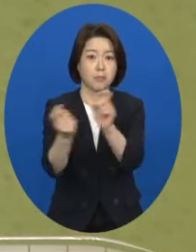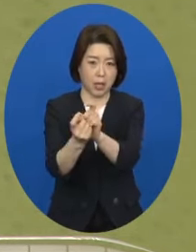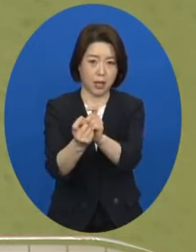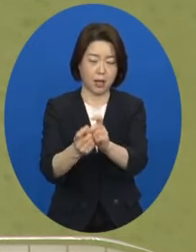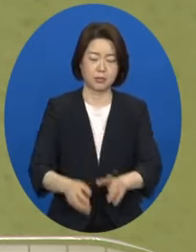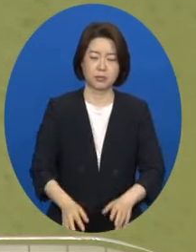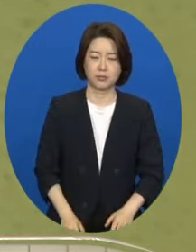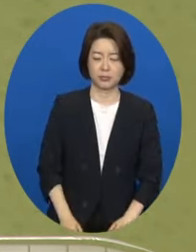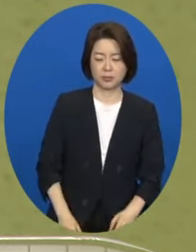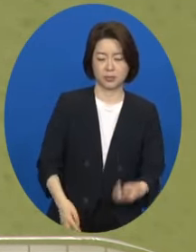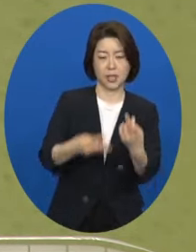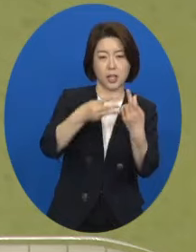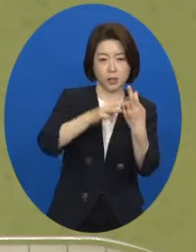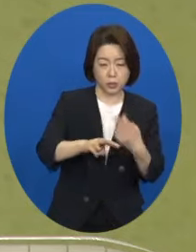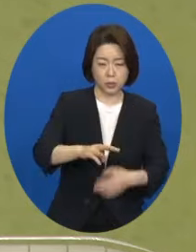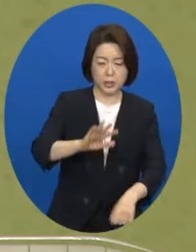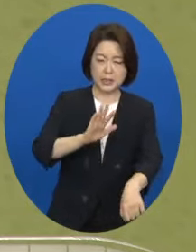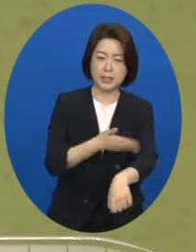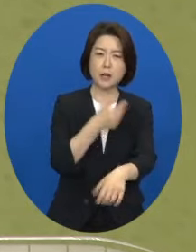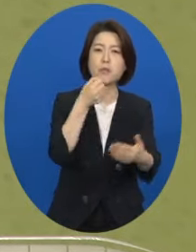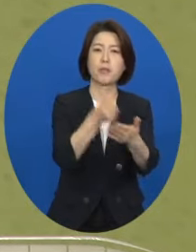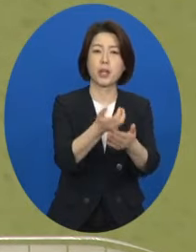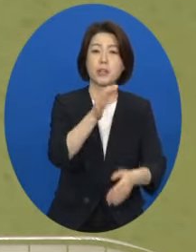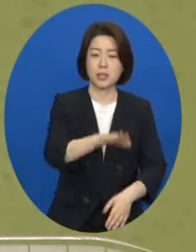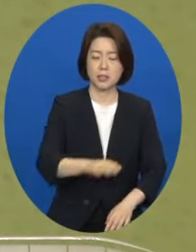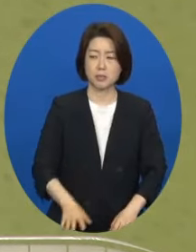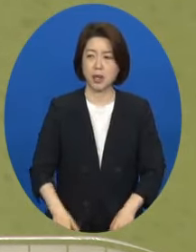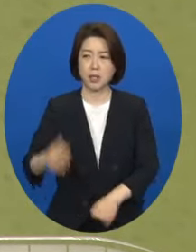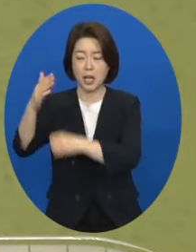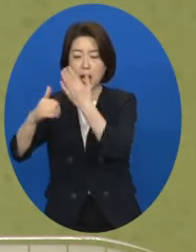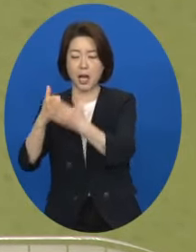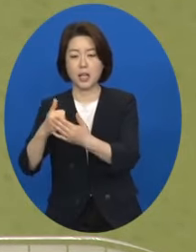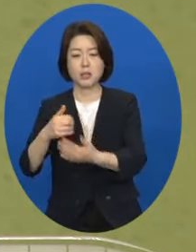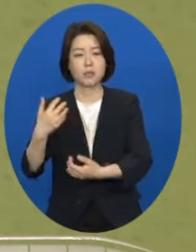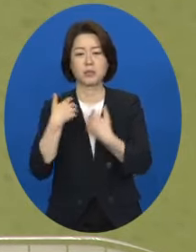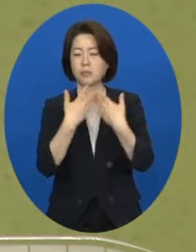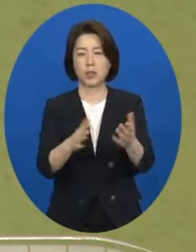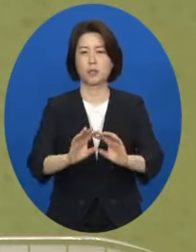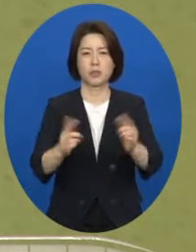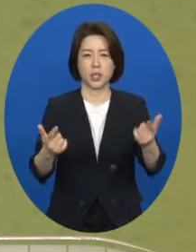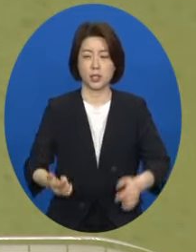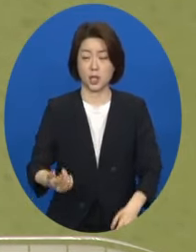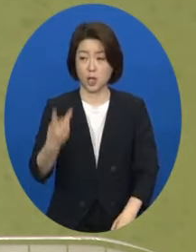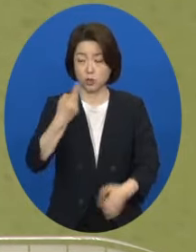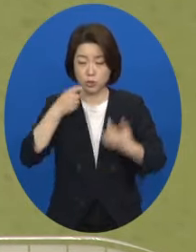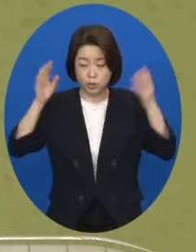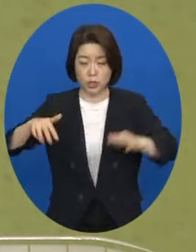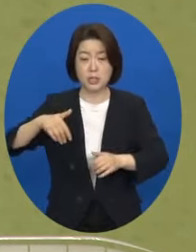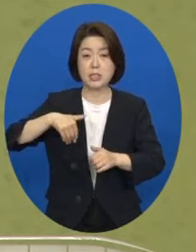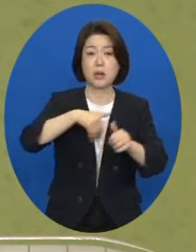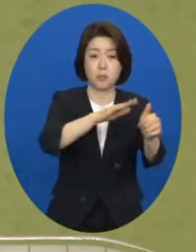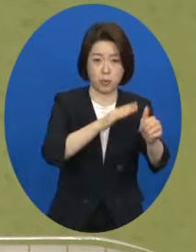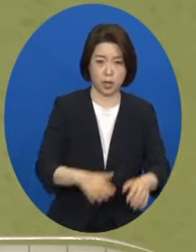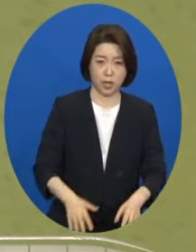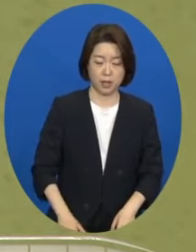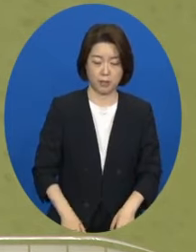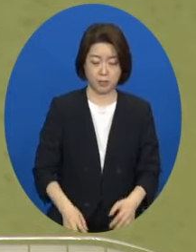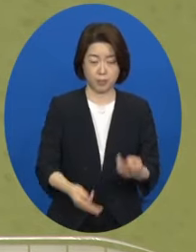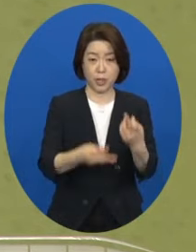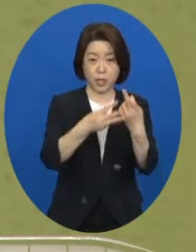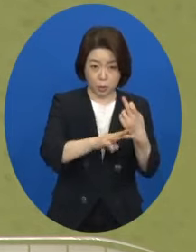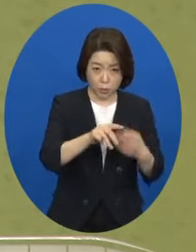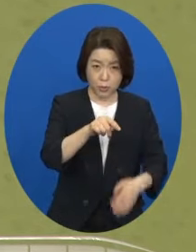롯이 잘못 결정했지만 하나님은 롯을 가만 놔두지 않습니다. 두 천사를 보내셔서 이제 롯이 그